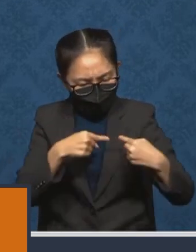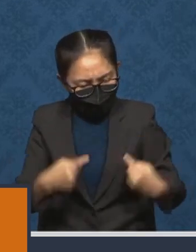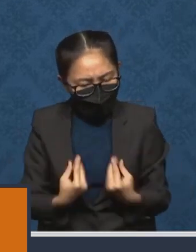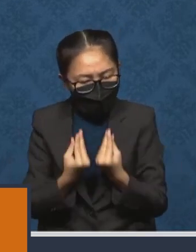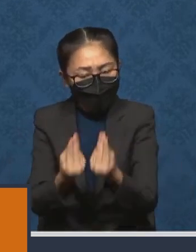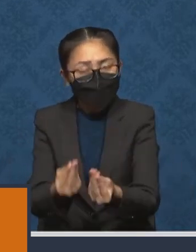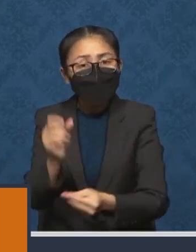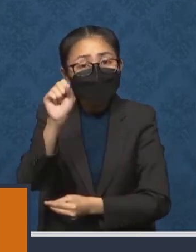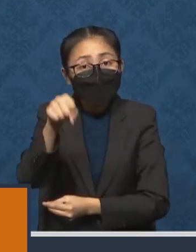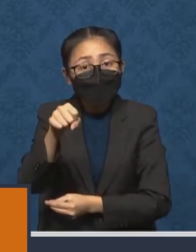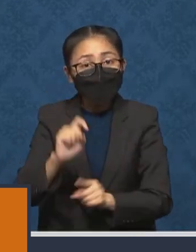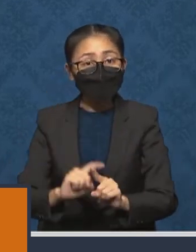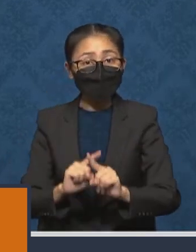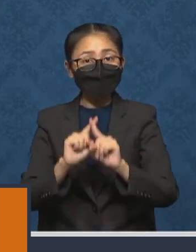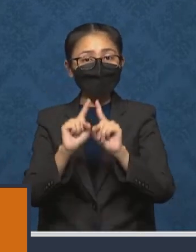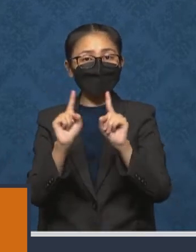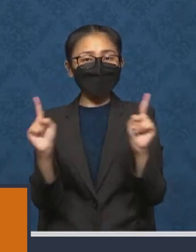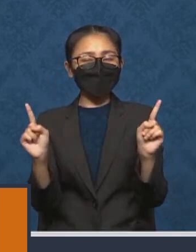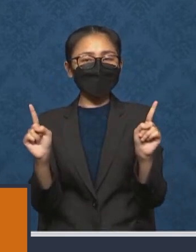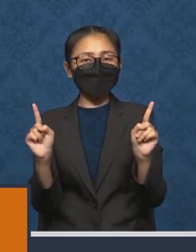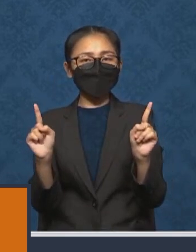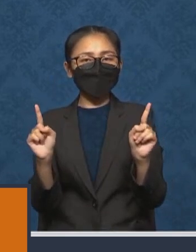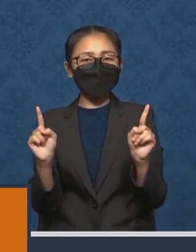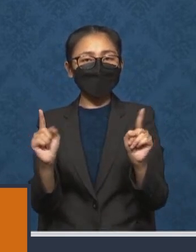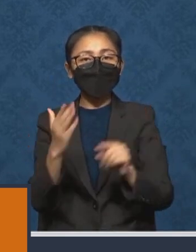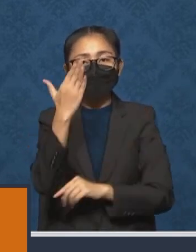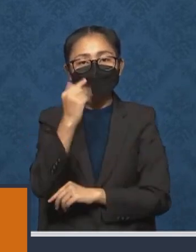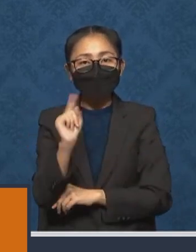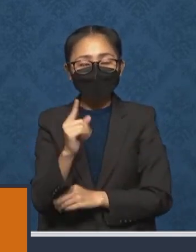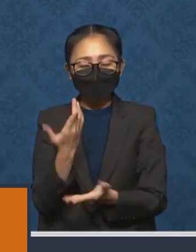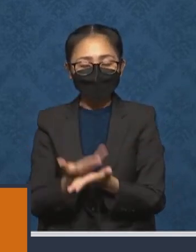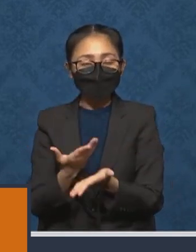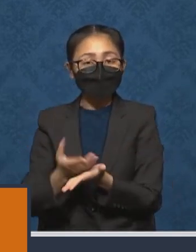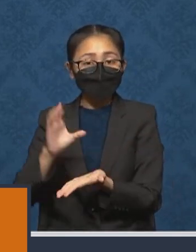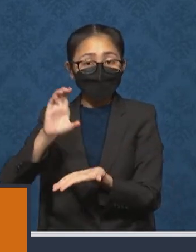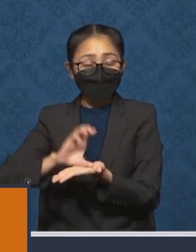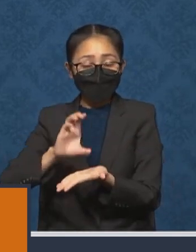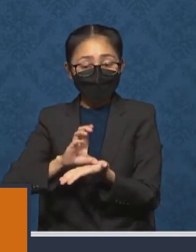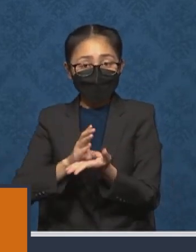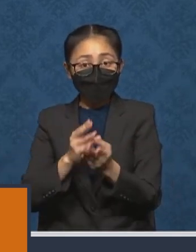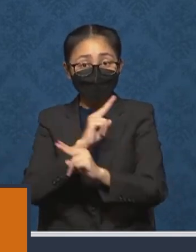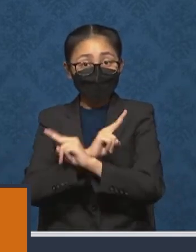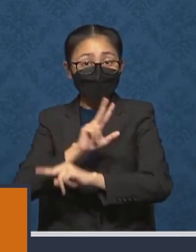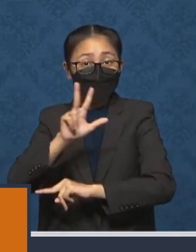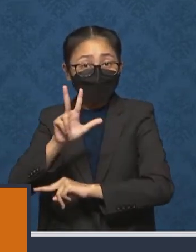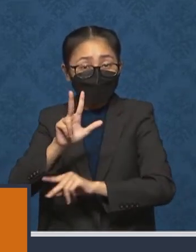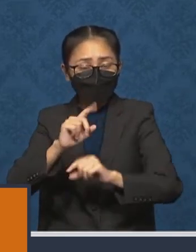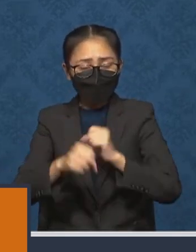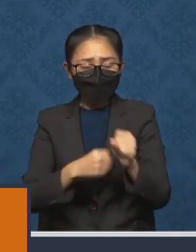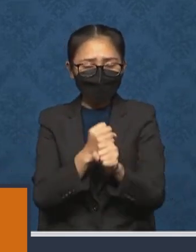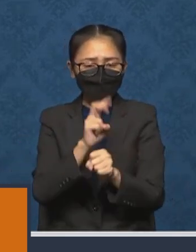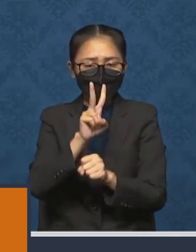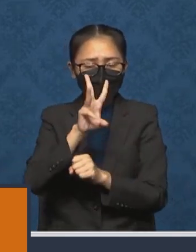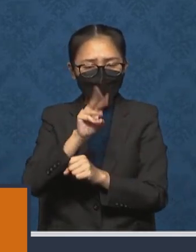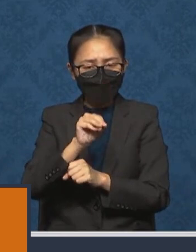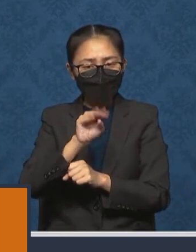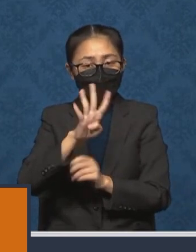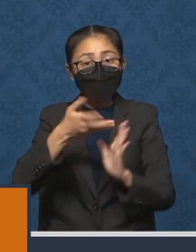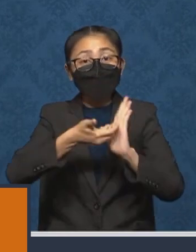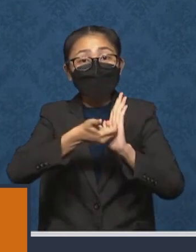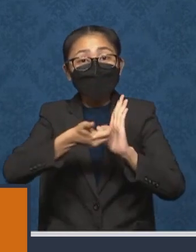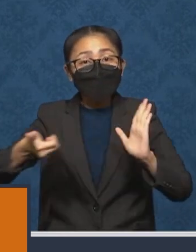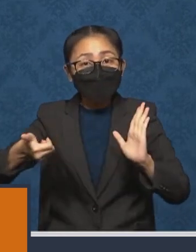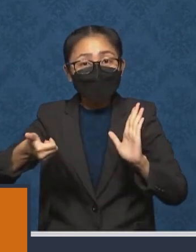แต่จริงๆกลับไม่ใช่อย่างนั้นครับงบประมาณที่เพิ่มขึ้นขนาดนี้ แต่ในปี64กลับเบิกจ่ายไปเพียง